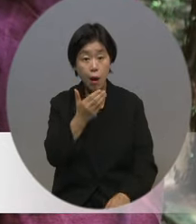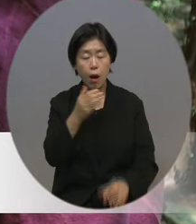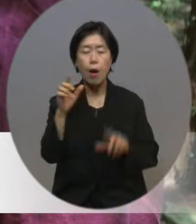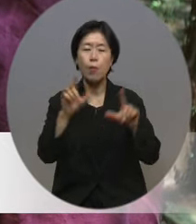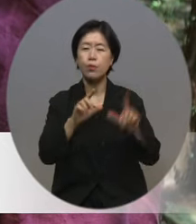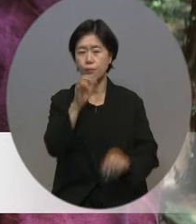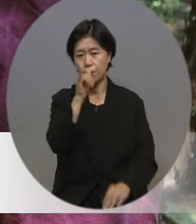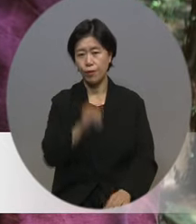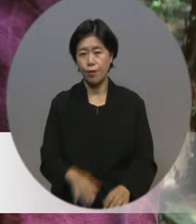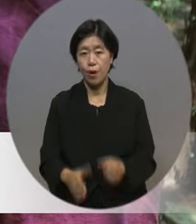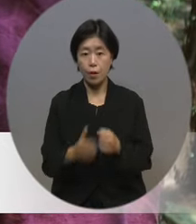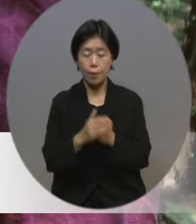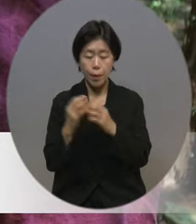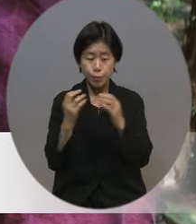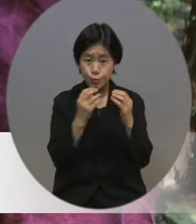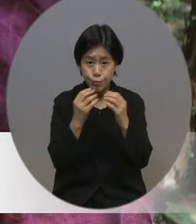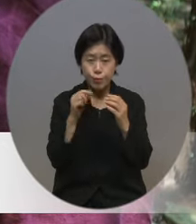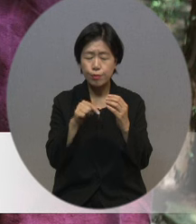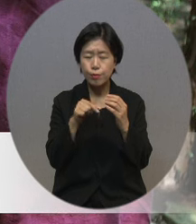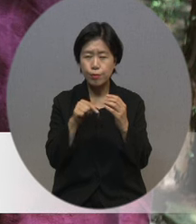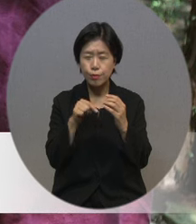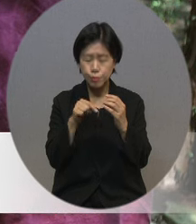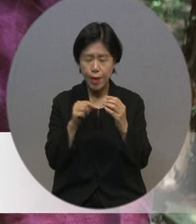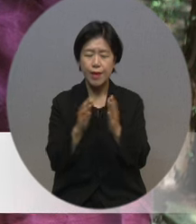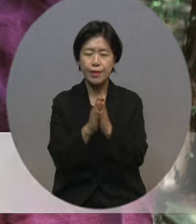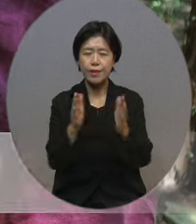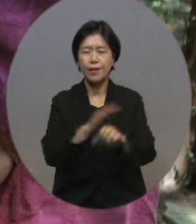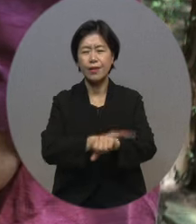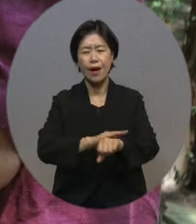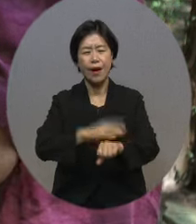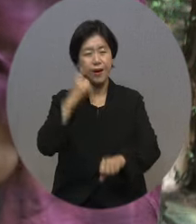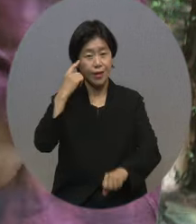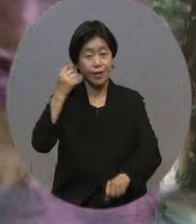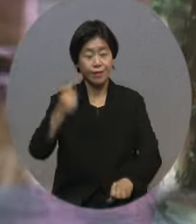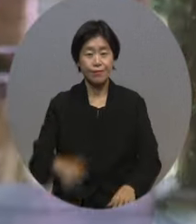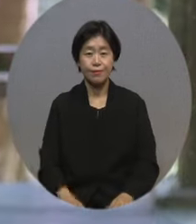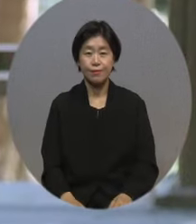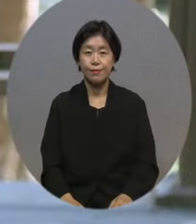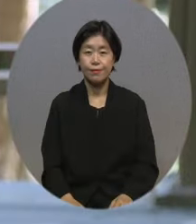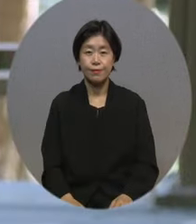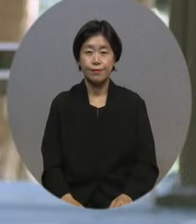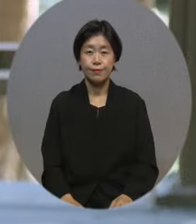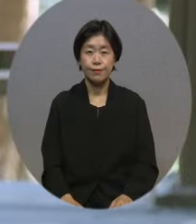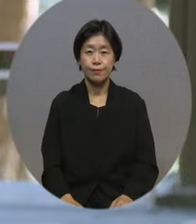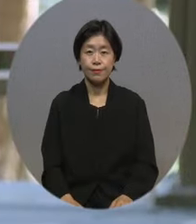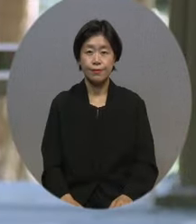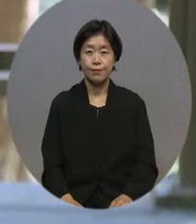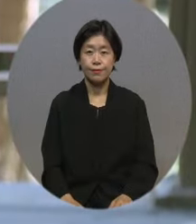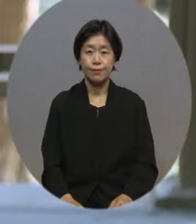참 잘 시작했구나라는 생각이 왕왕 들 때가 많습니다.